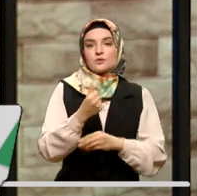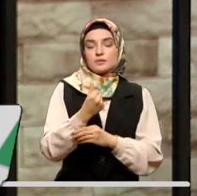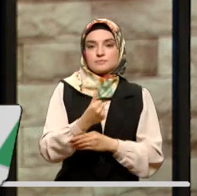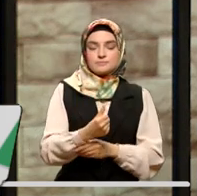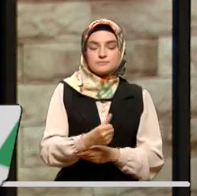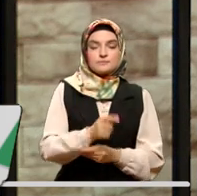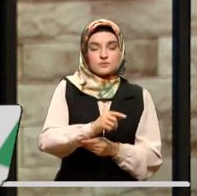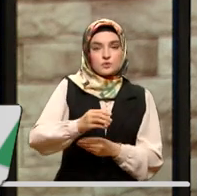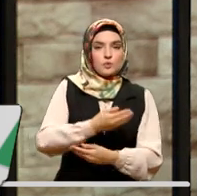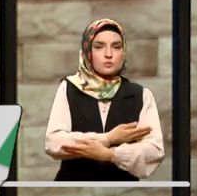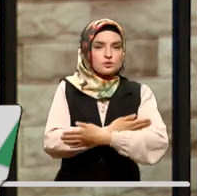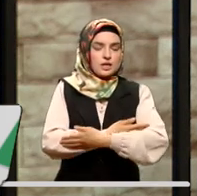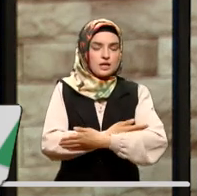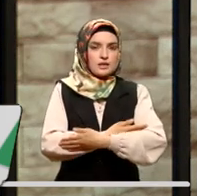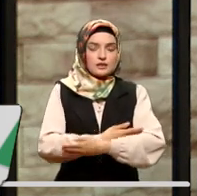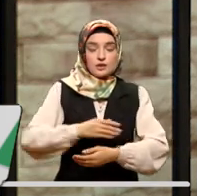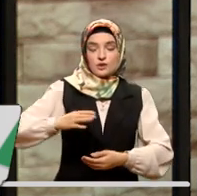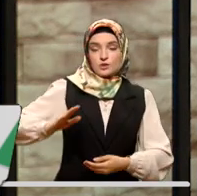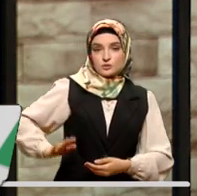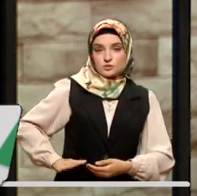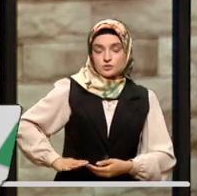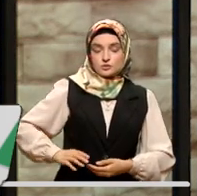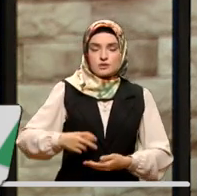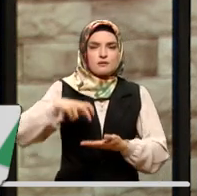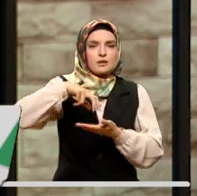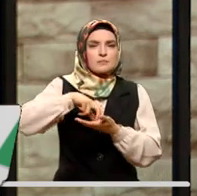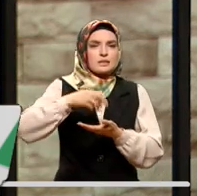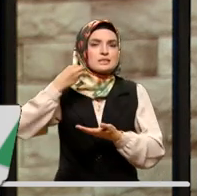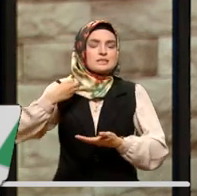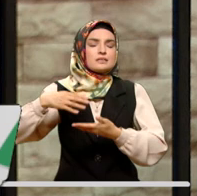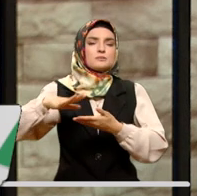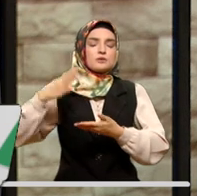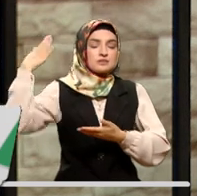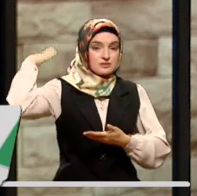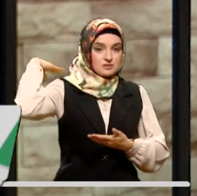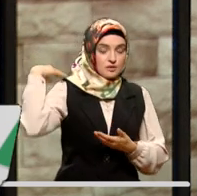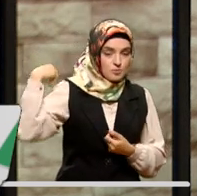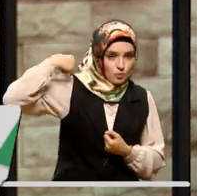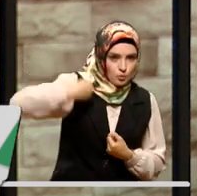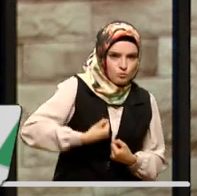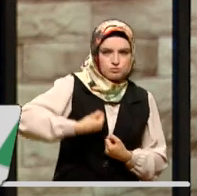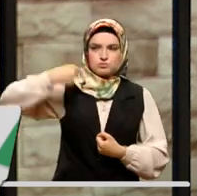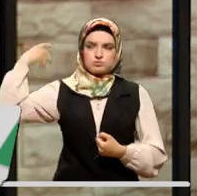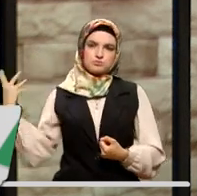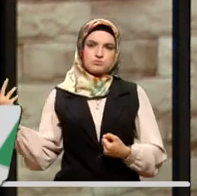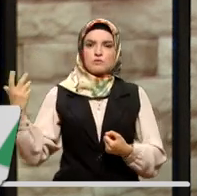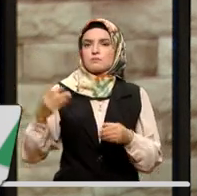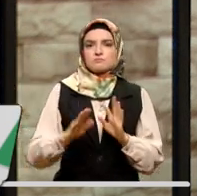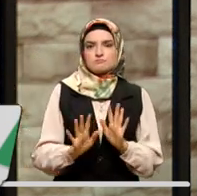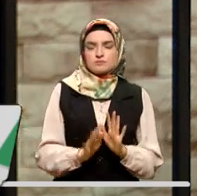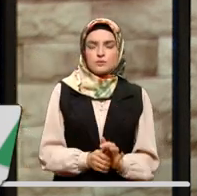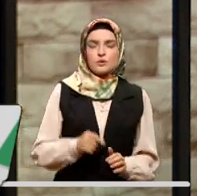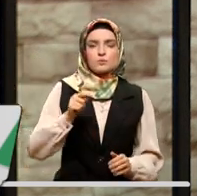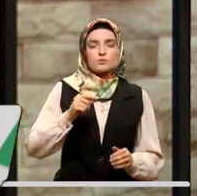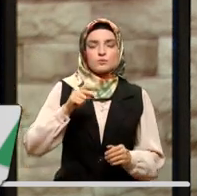o kucağına gelen çocuğu kalkmadan indirmiyorsa, sırtına binen çocuğu sırtından şöyle bir sirkeleyip atmıyorsa